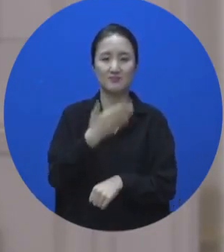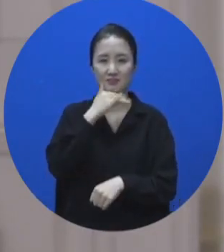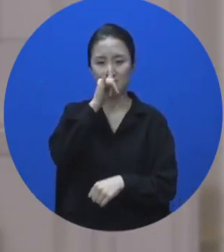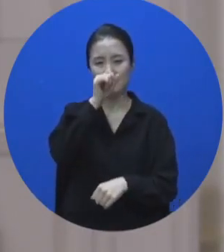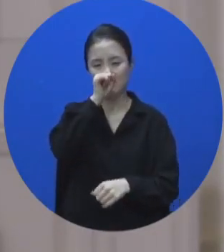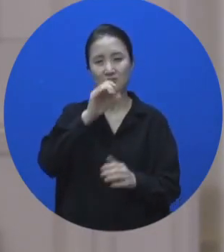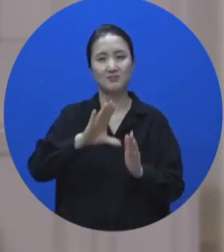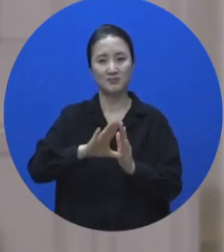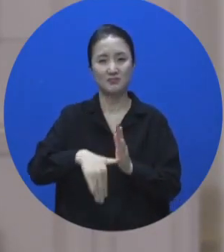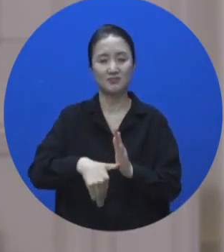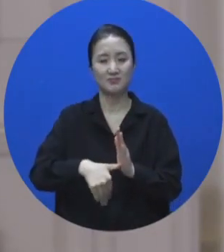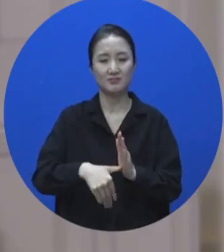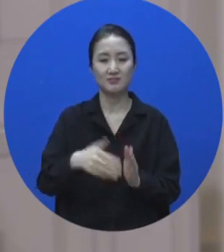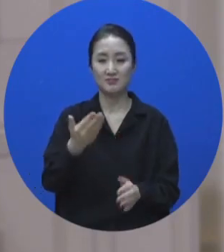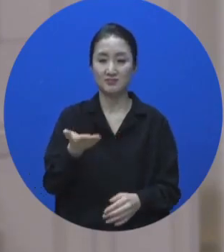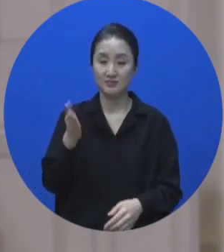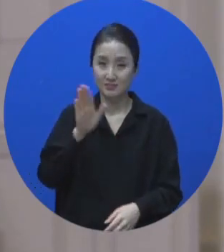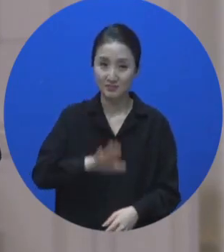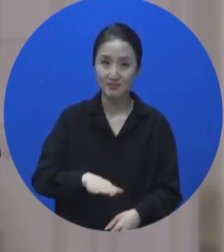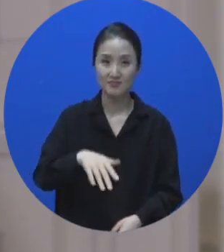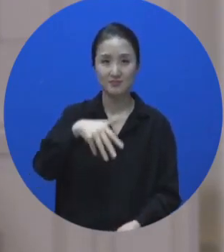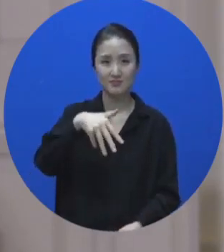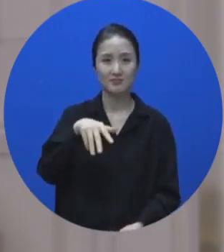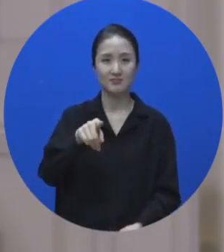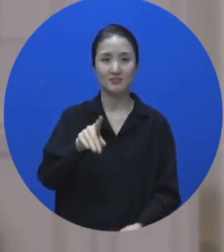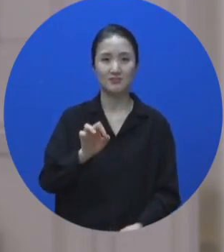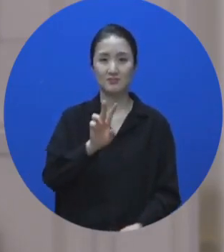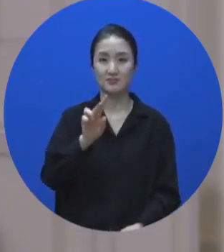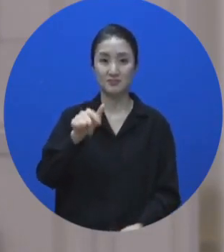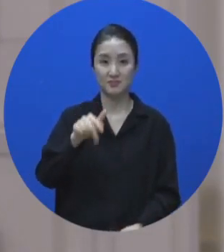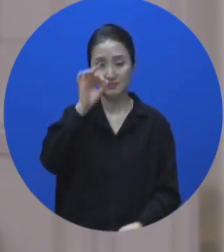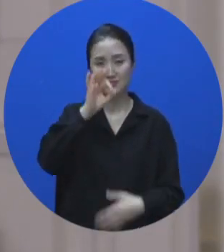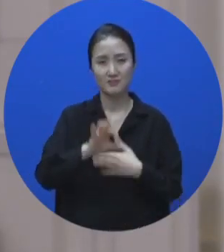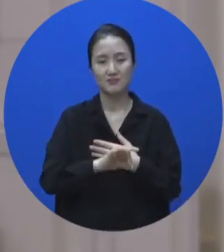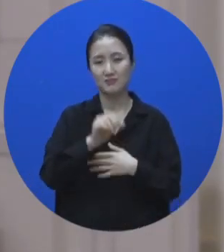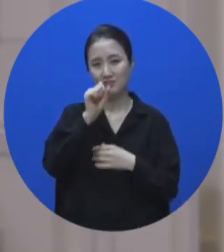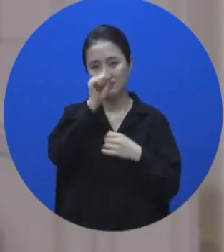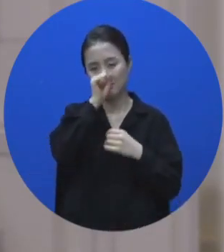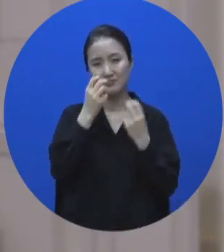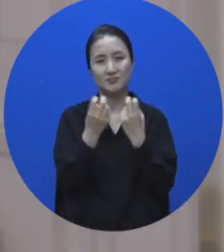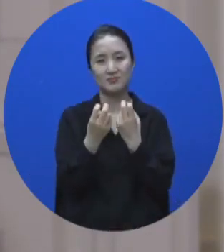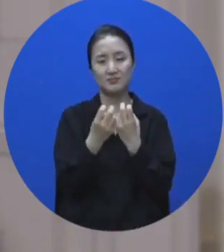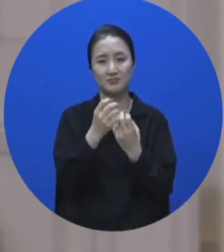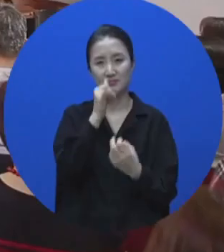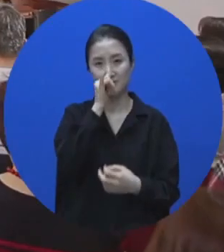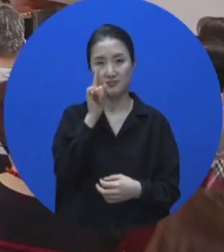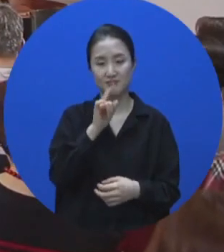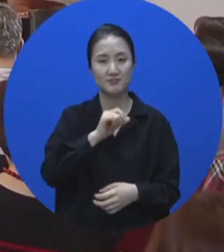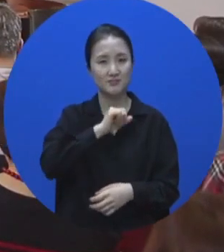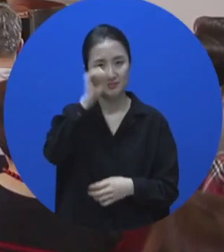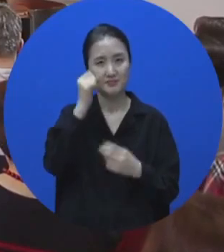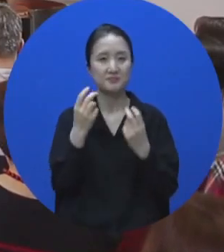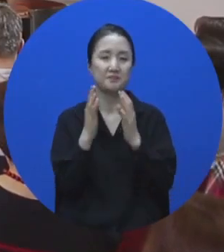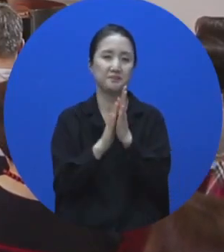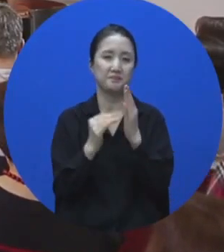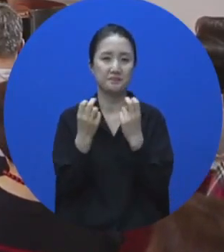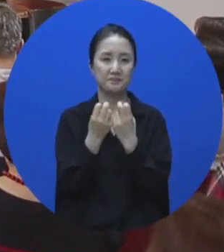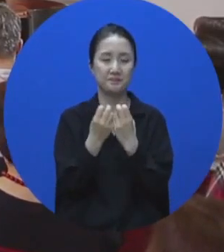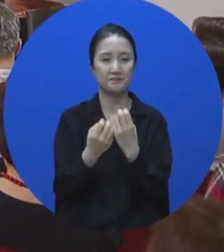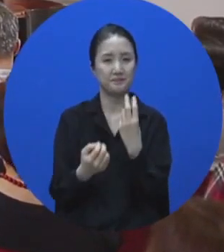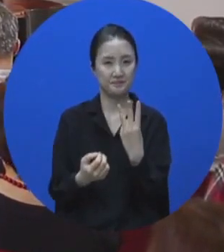아주 좋은 시기라는 얘기입니다 그렇지만 그 청약의 도 좋은 방법이 있어요 청약의